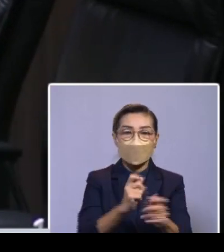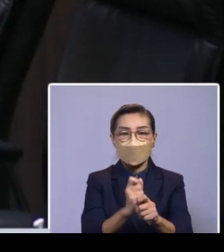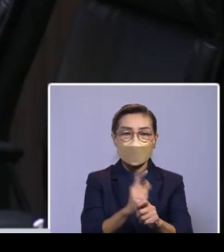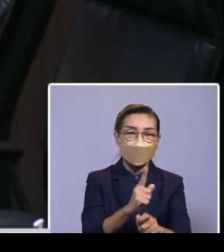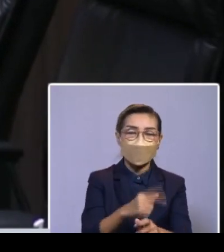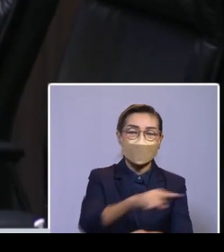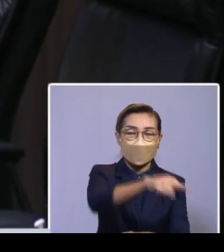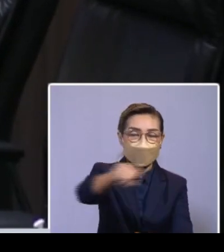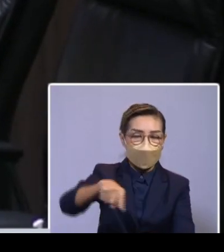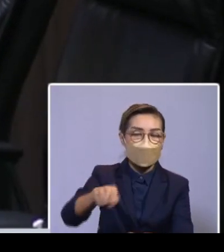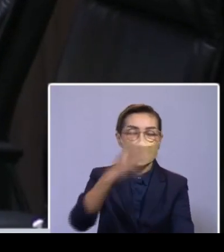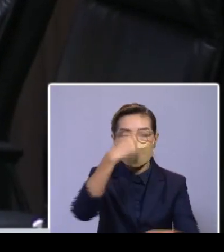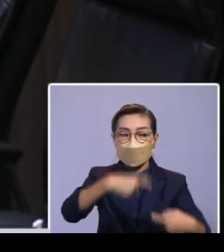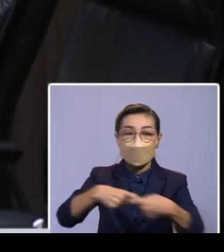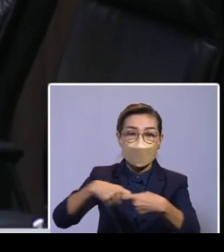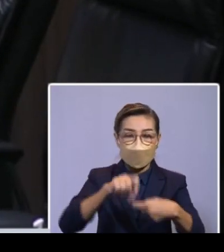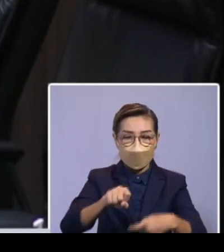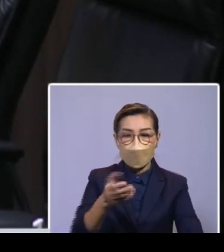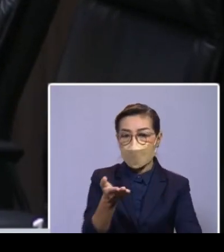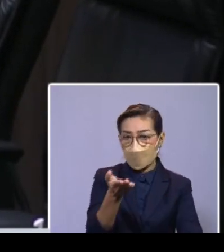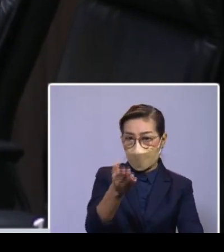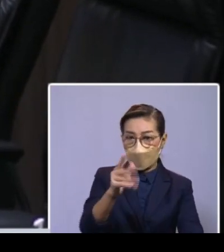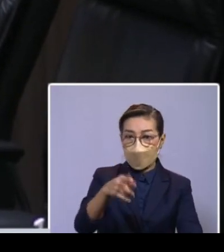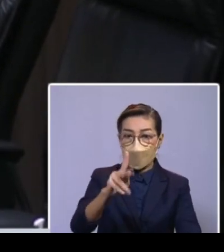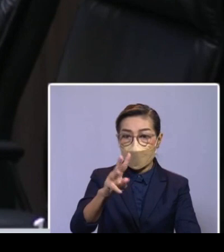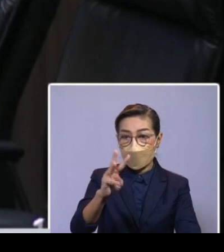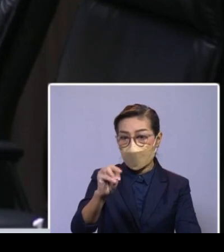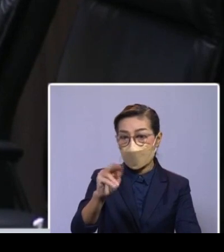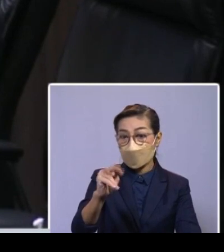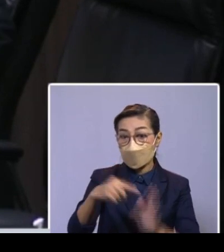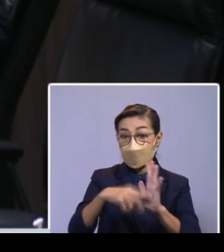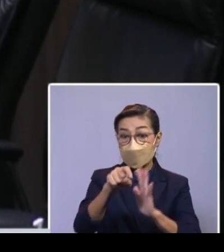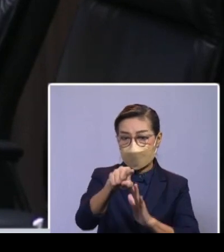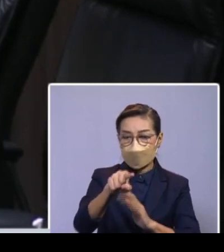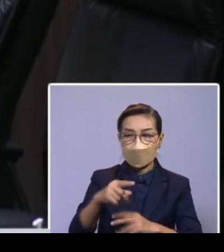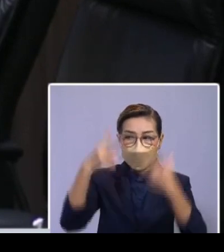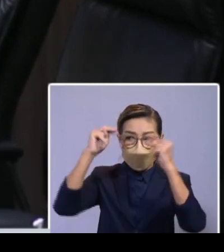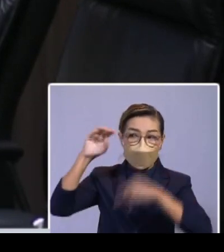รมนัสพรหมเผ่ายกมือโหวตไม่ไว้วางใจนายกรัฐมนตรีค่ะ